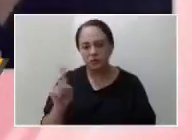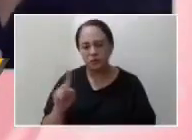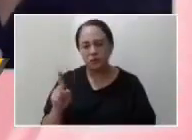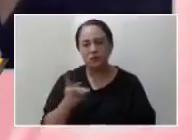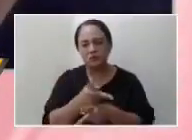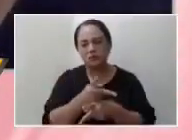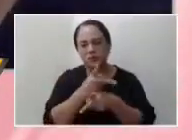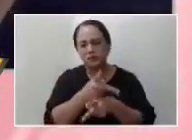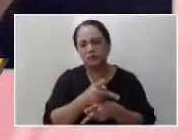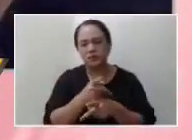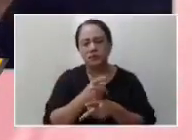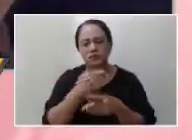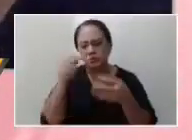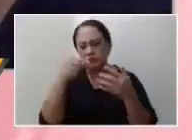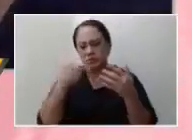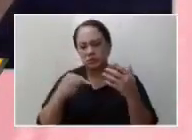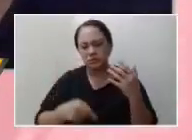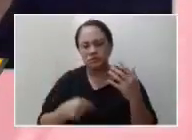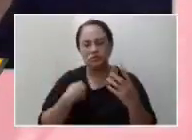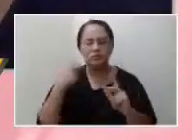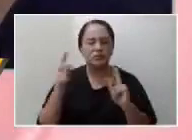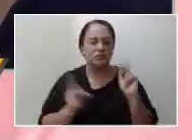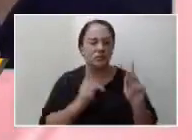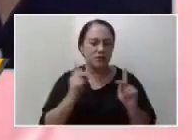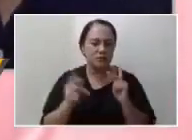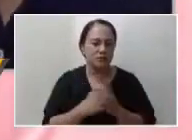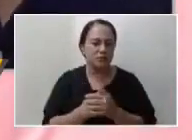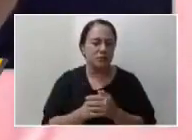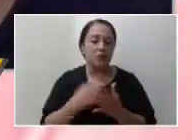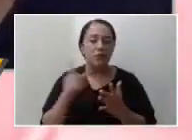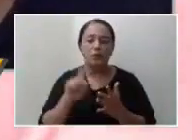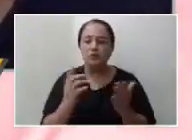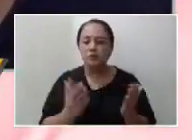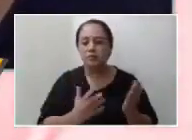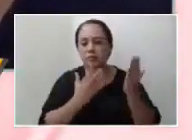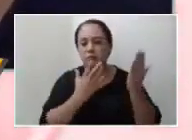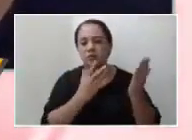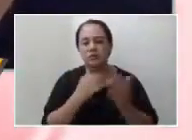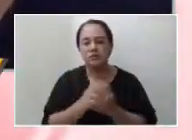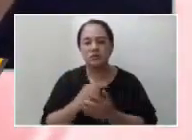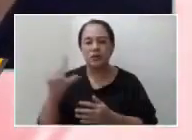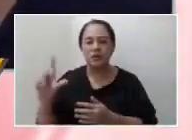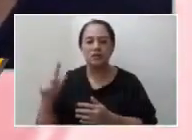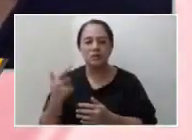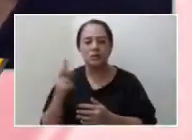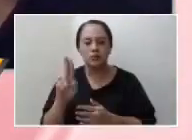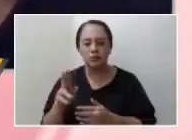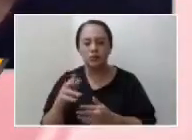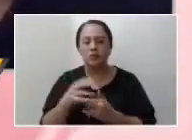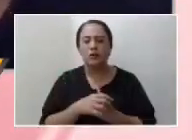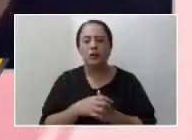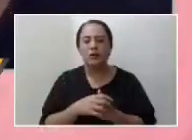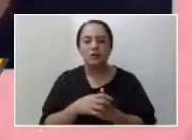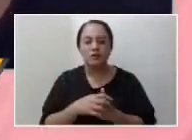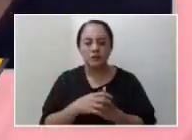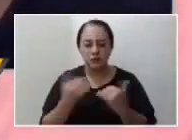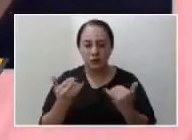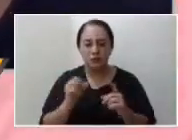mask na N95 upang hindi malanghap ang abo. Eh, mabuti naman at itong nangyari ay hindi